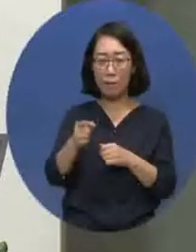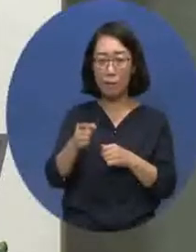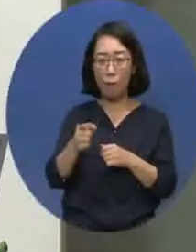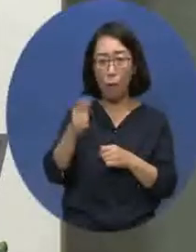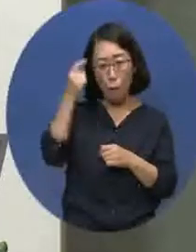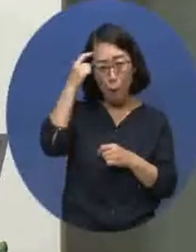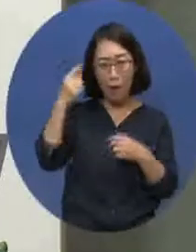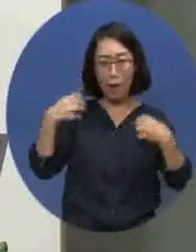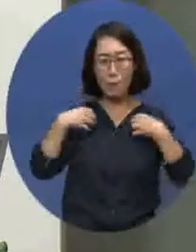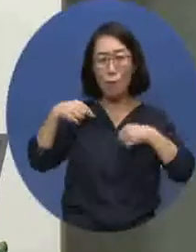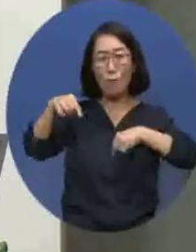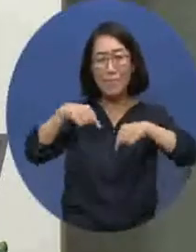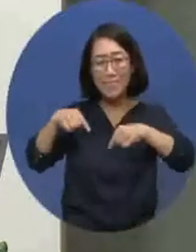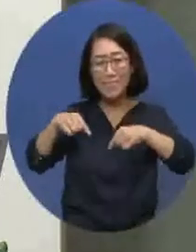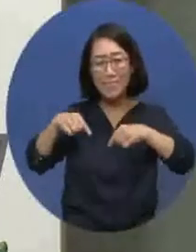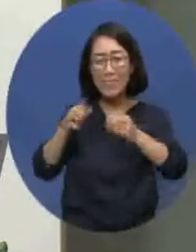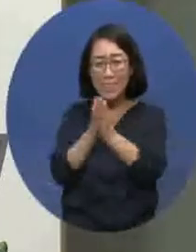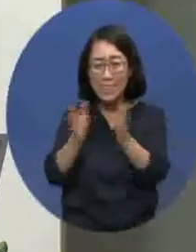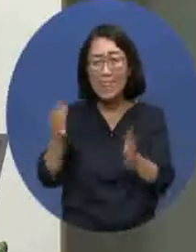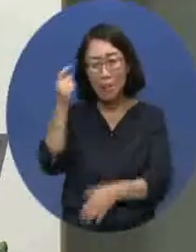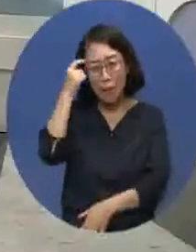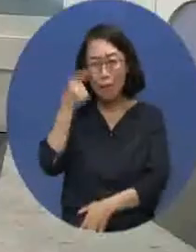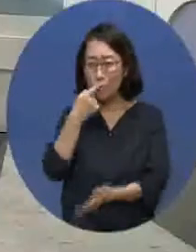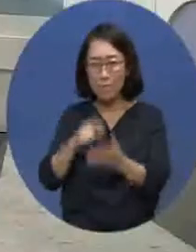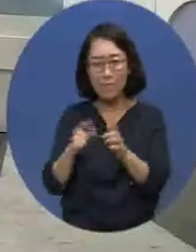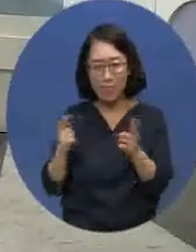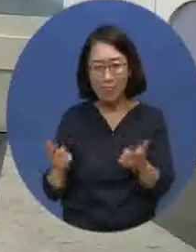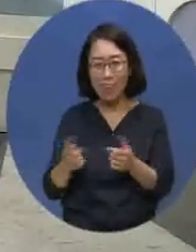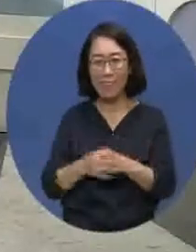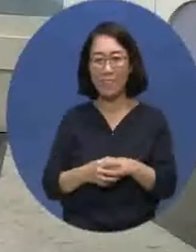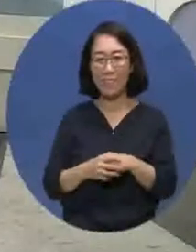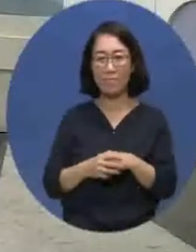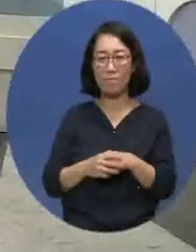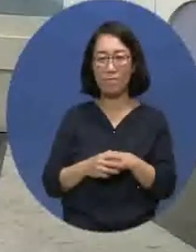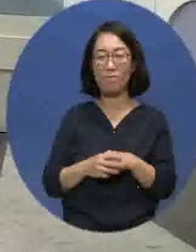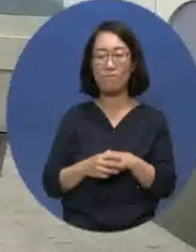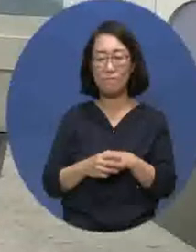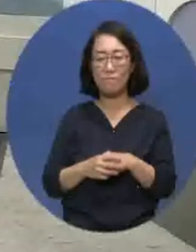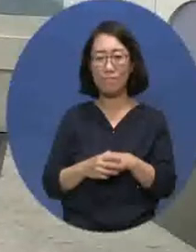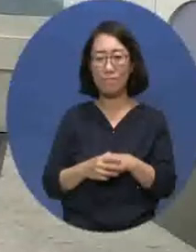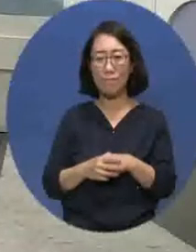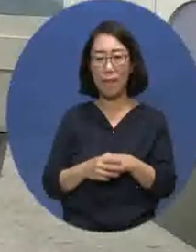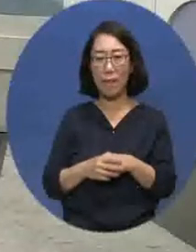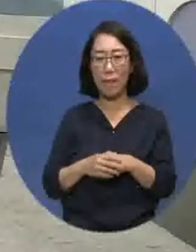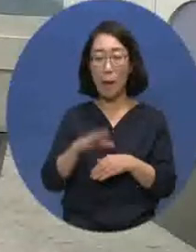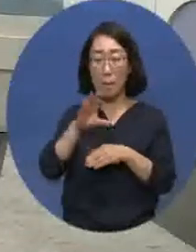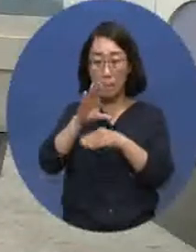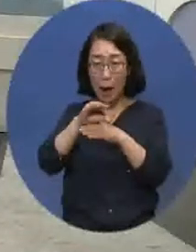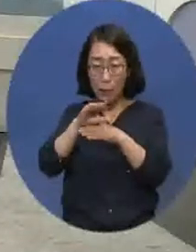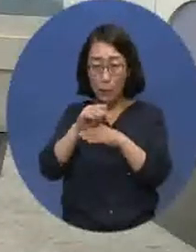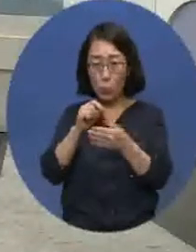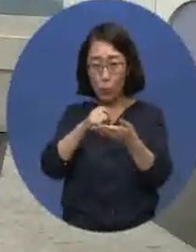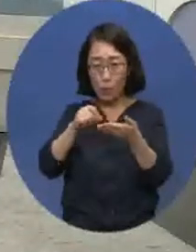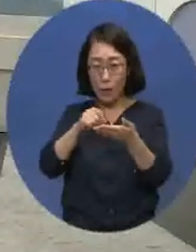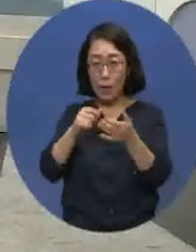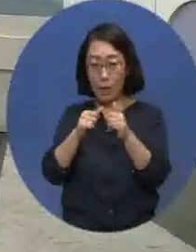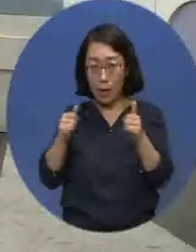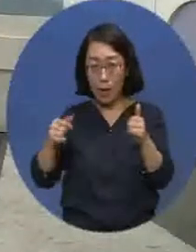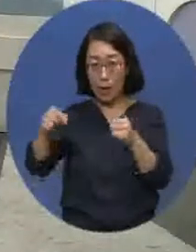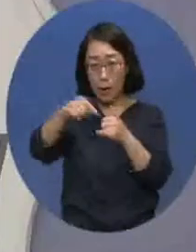뛰어들어 씁니까 4 알고싶어요 4 방송 작다 중에 4